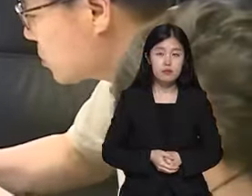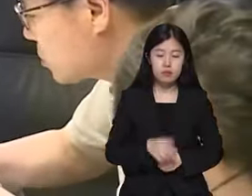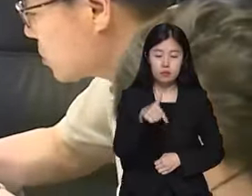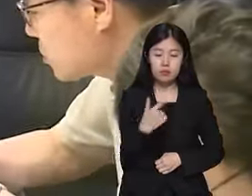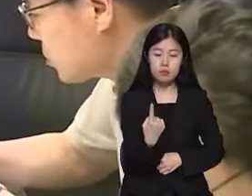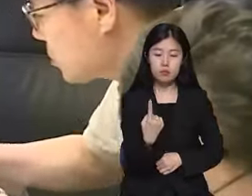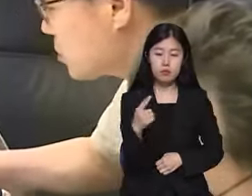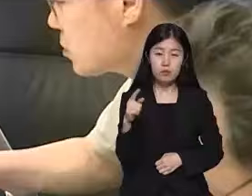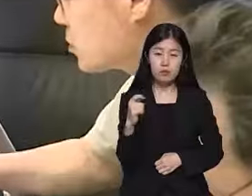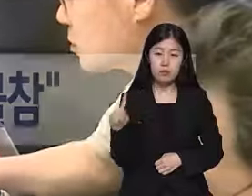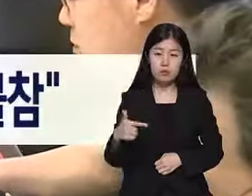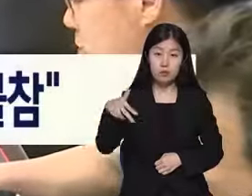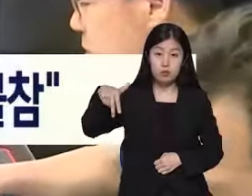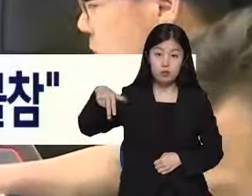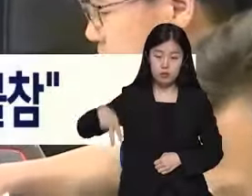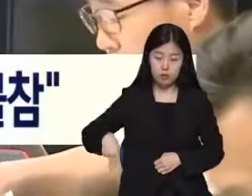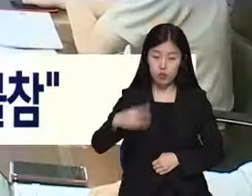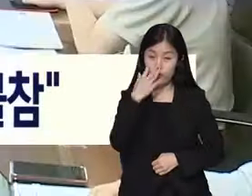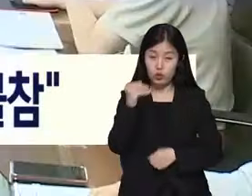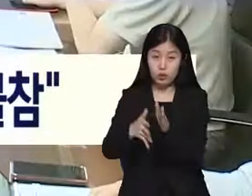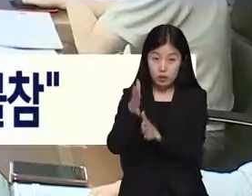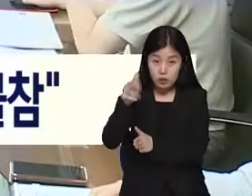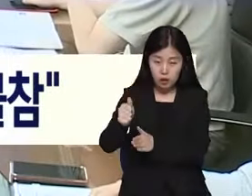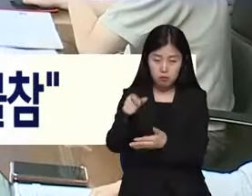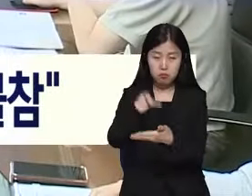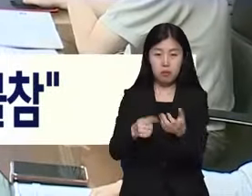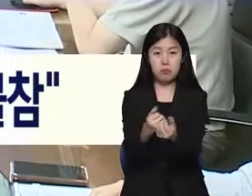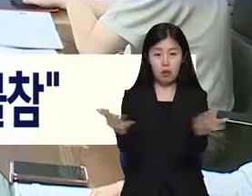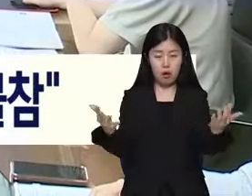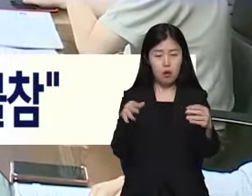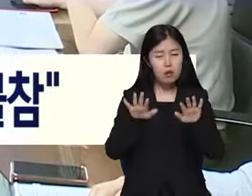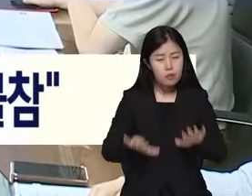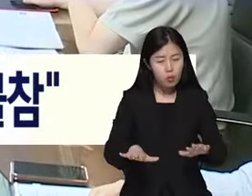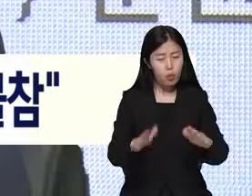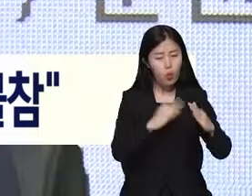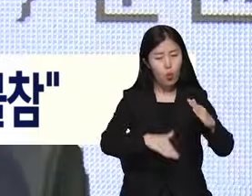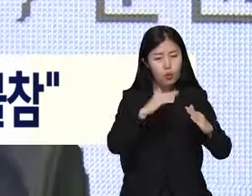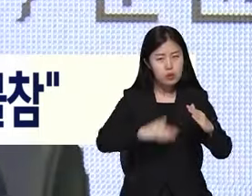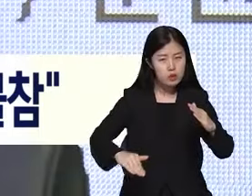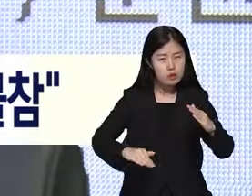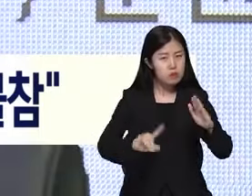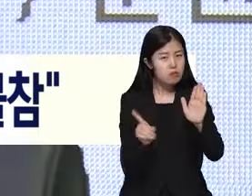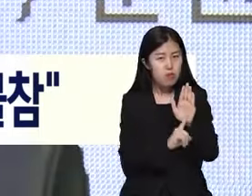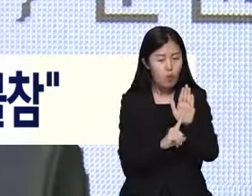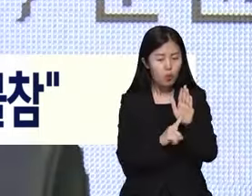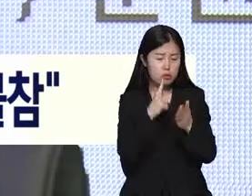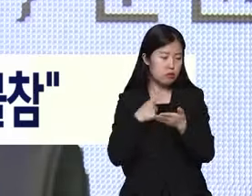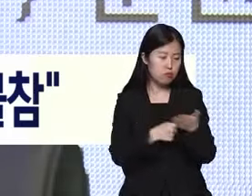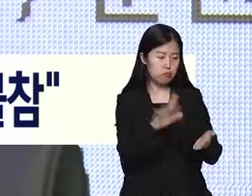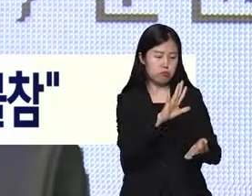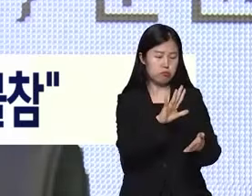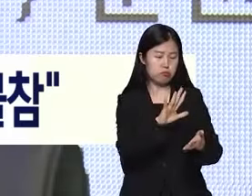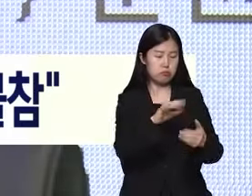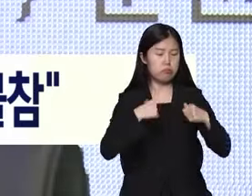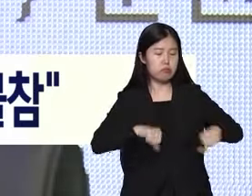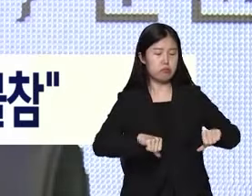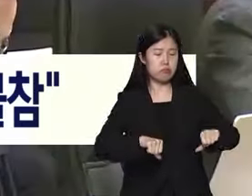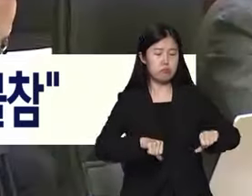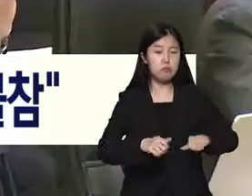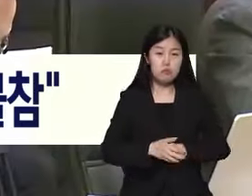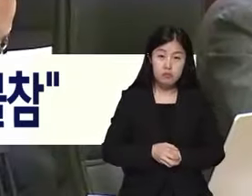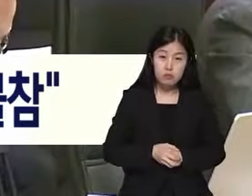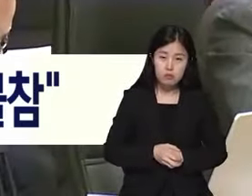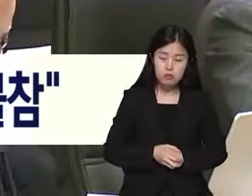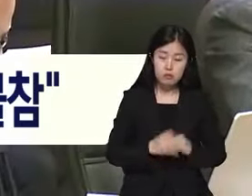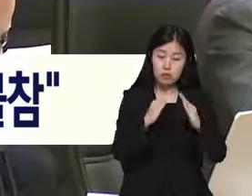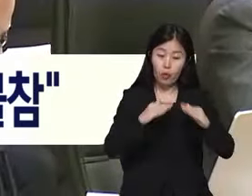노광규 순천시장은 기자회견을 열어 전남도의 국립의과대학 신설 공모에 참여하지 않겠다고 못 박았습니다. 그러면서